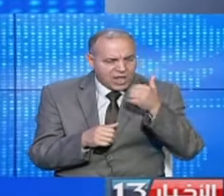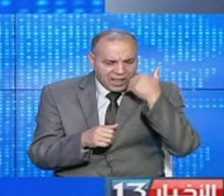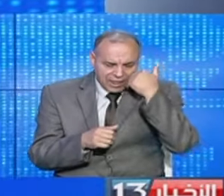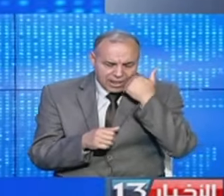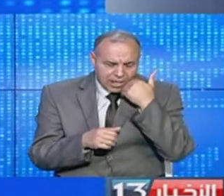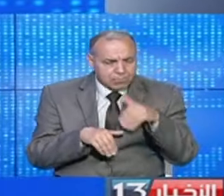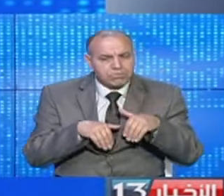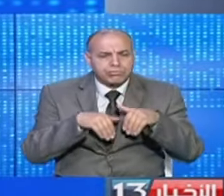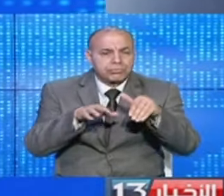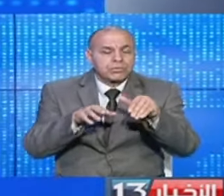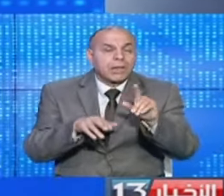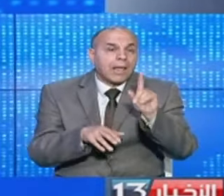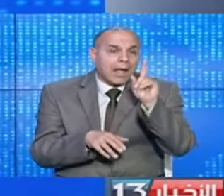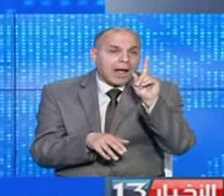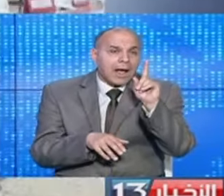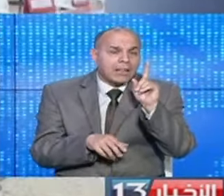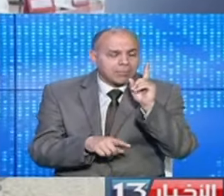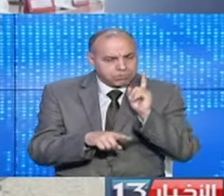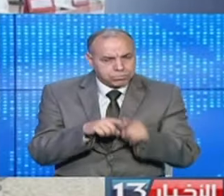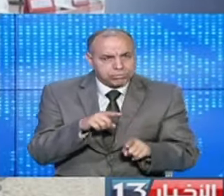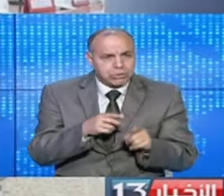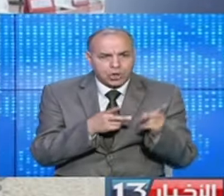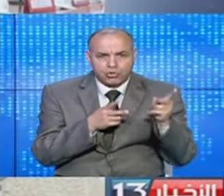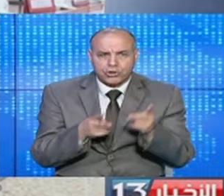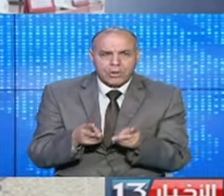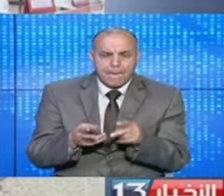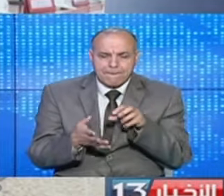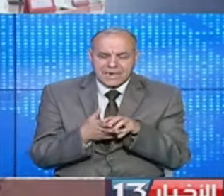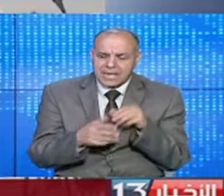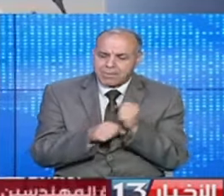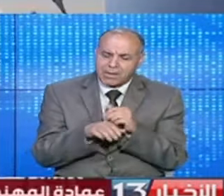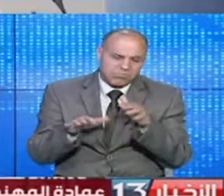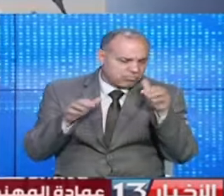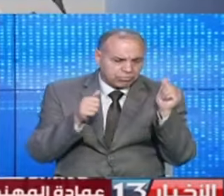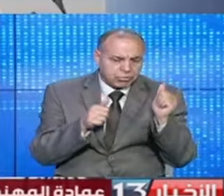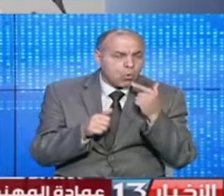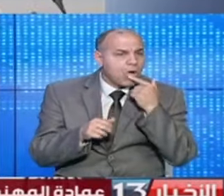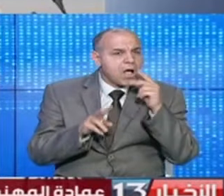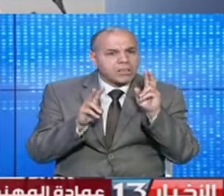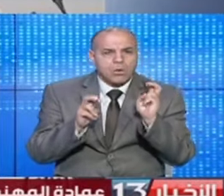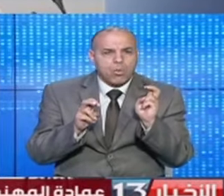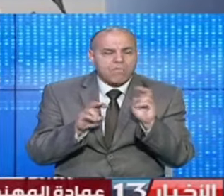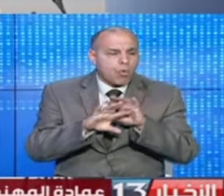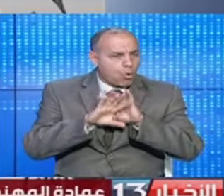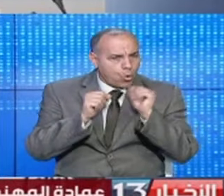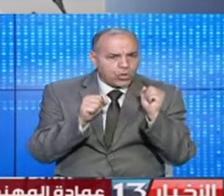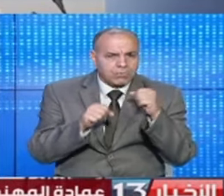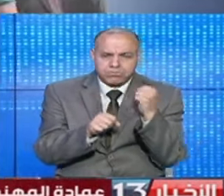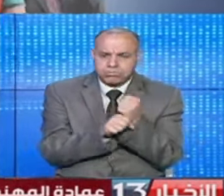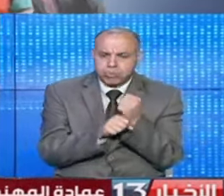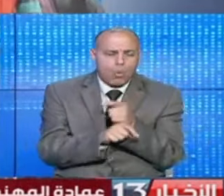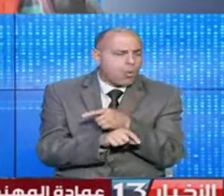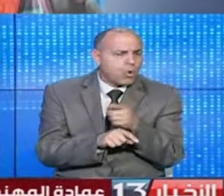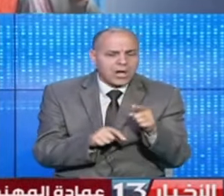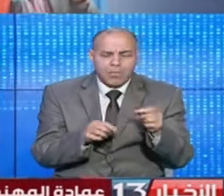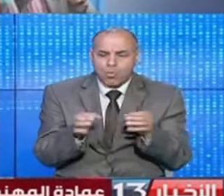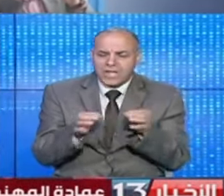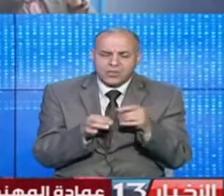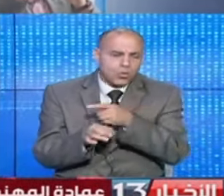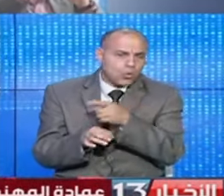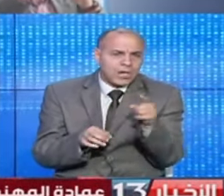غد الاثنين، مع الامتناع عن الحضور إلى مراكز العمل والتوقف التام عن كل نشاط